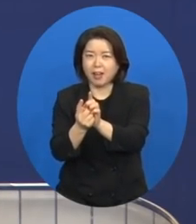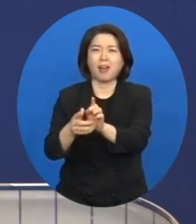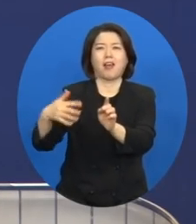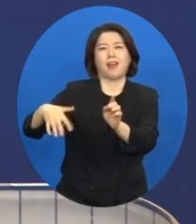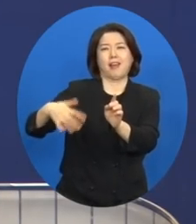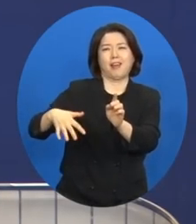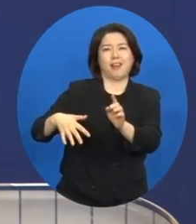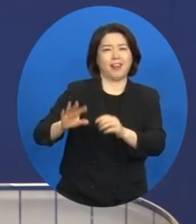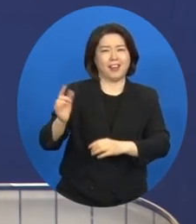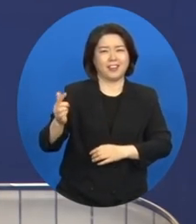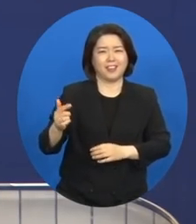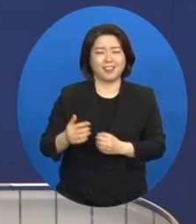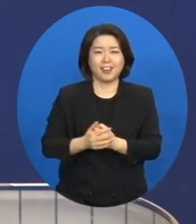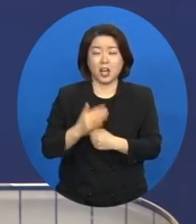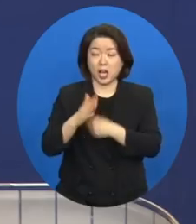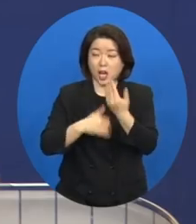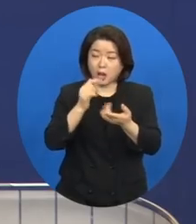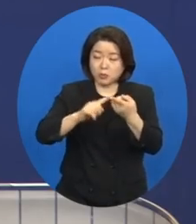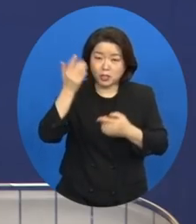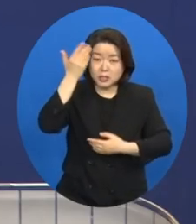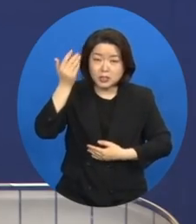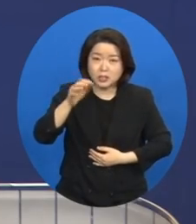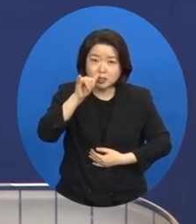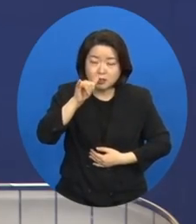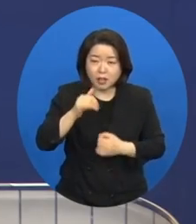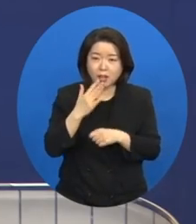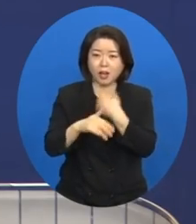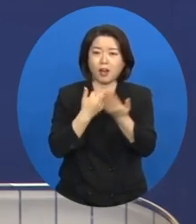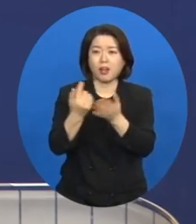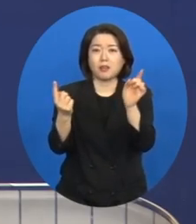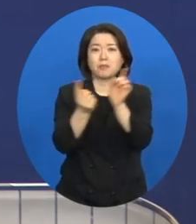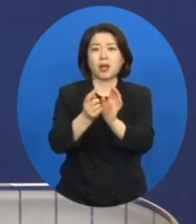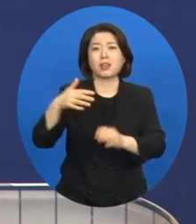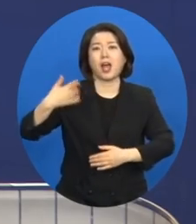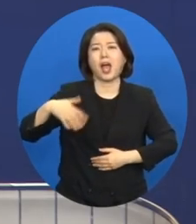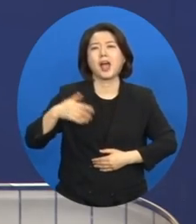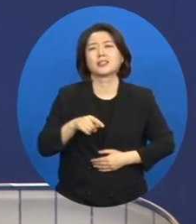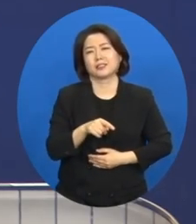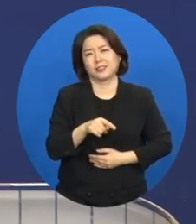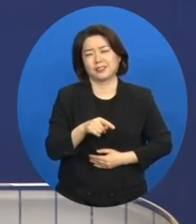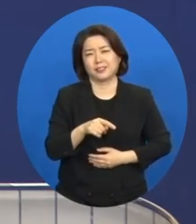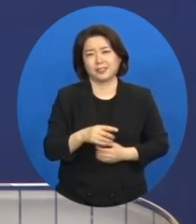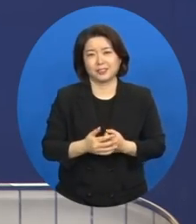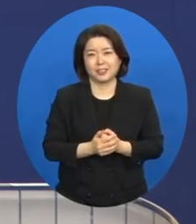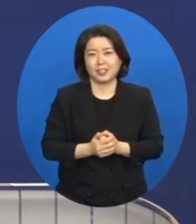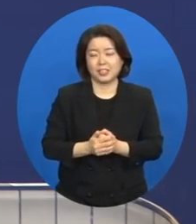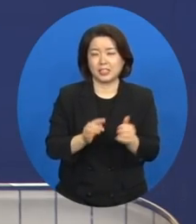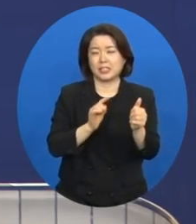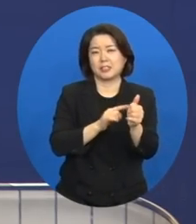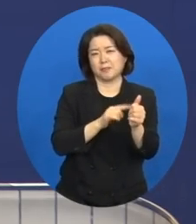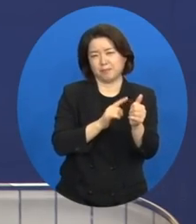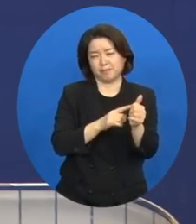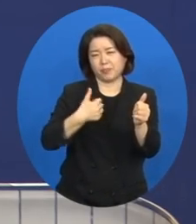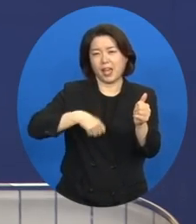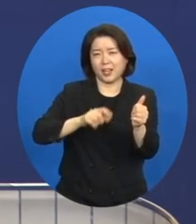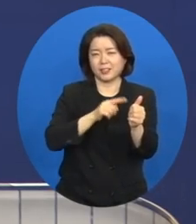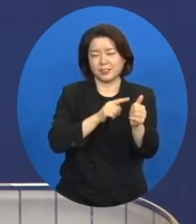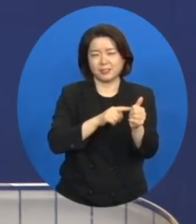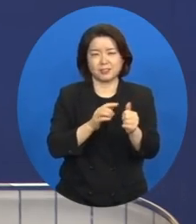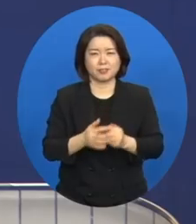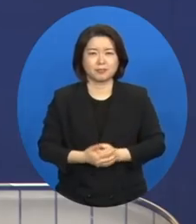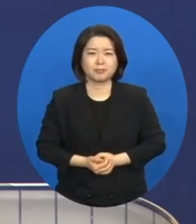없었어요. 하나님에 대한 지식은 있었지만 하나님을 만난 사람은 아닌 그런 상태가 딱 이 남자 청년의